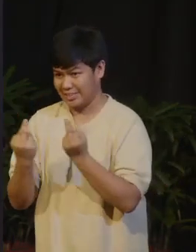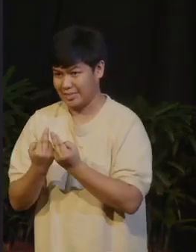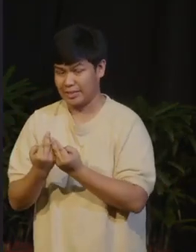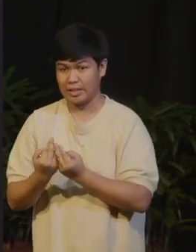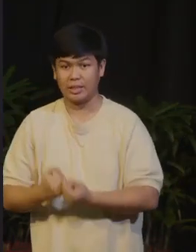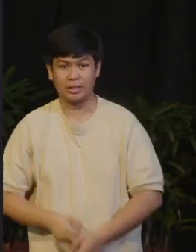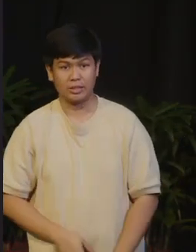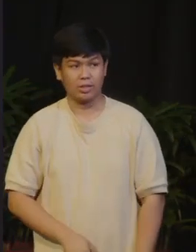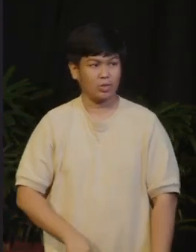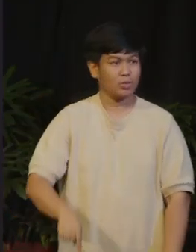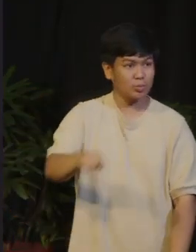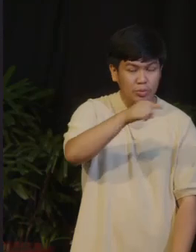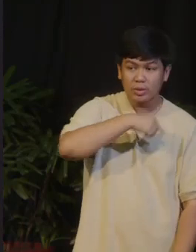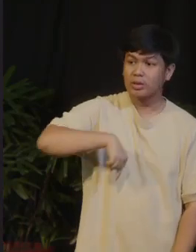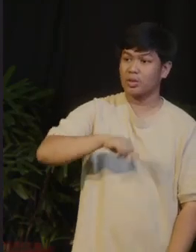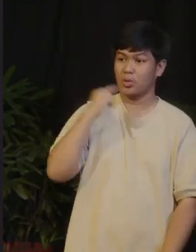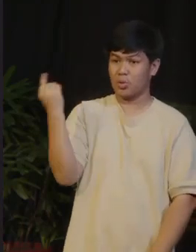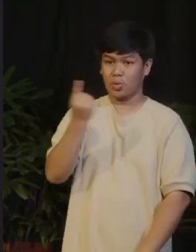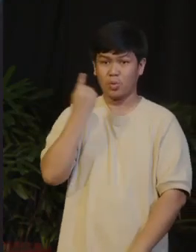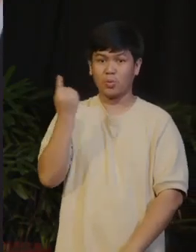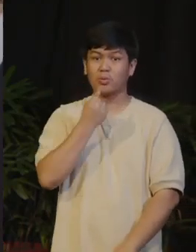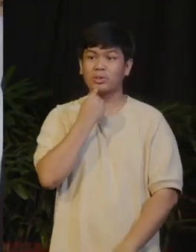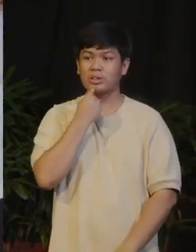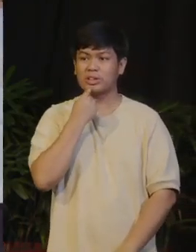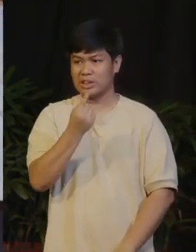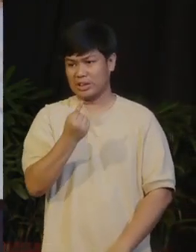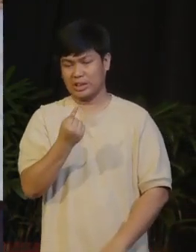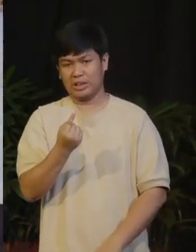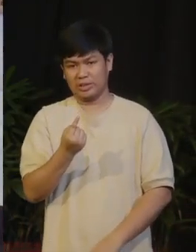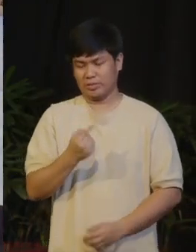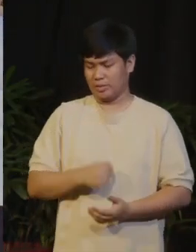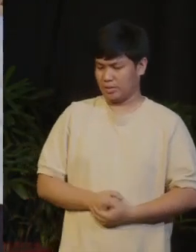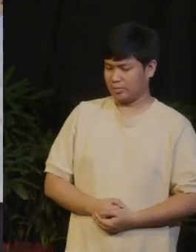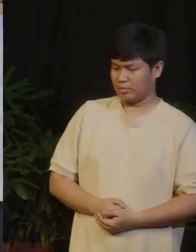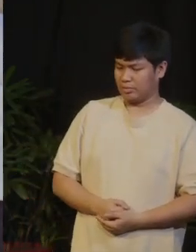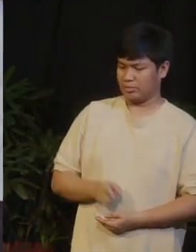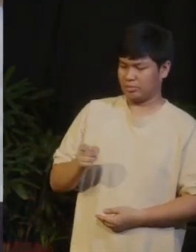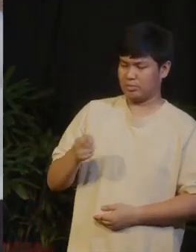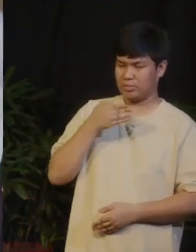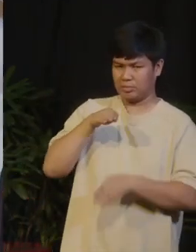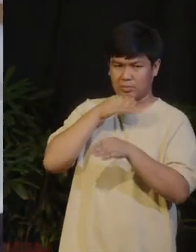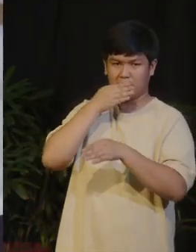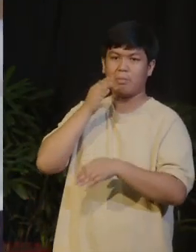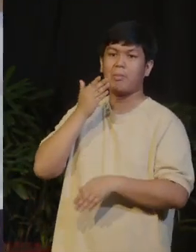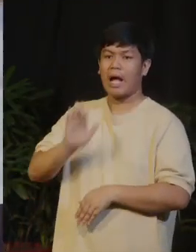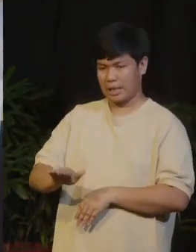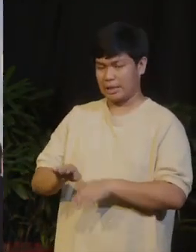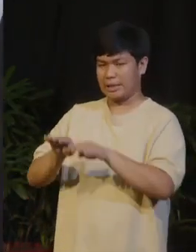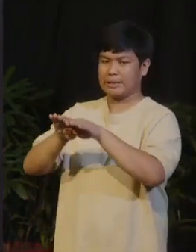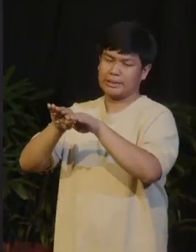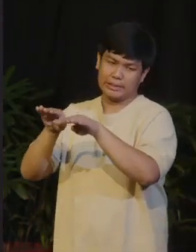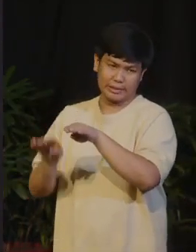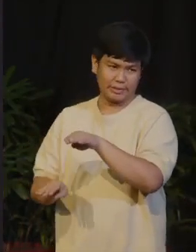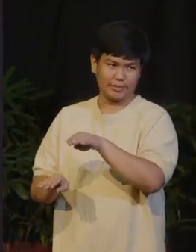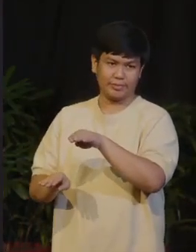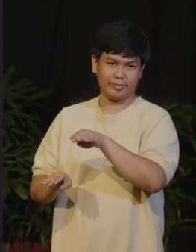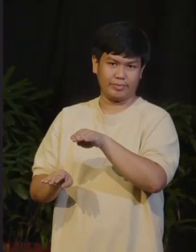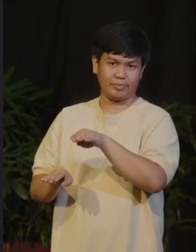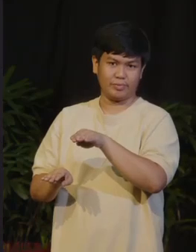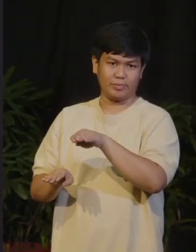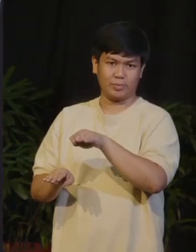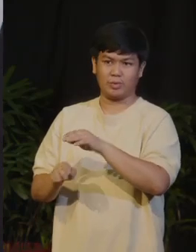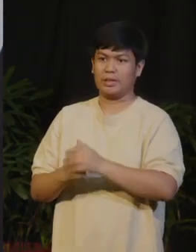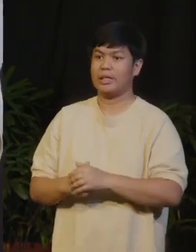imposible ang hindi tayo gumawa ng katulan o panghuhusga. Sa ating pakikitungo sa ating